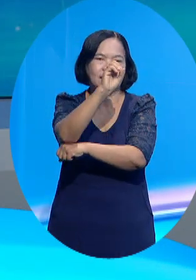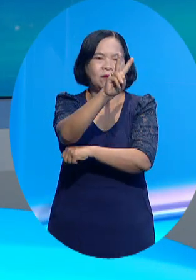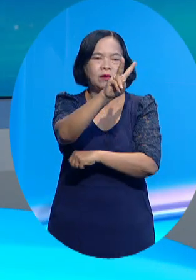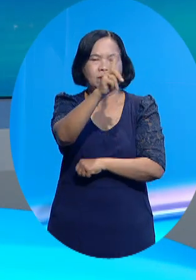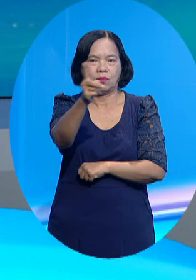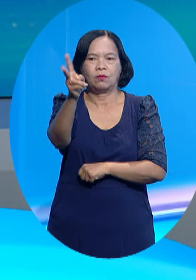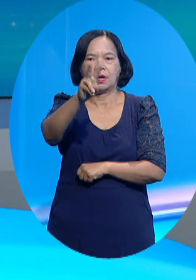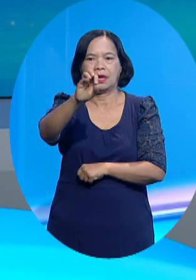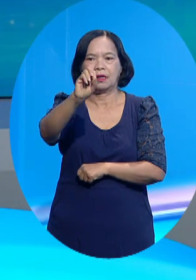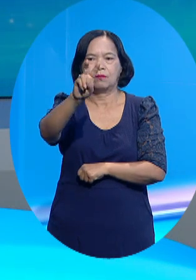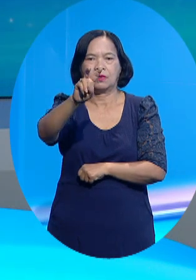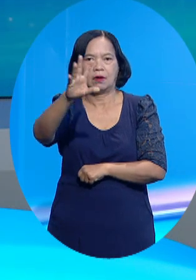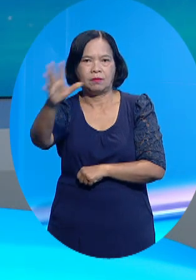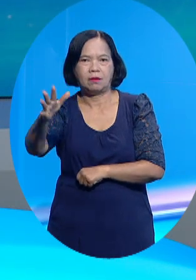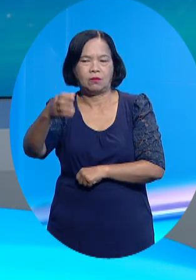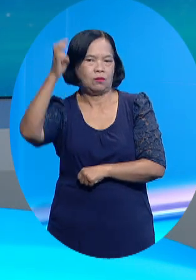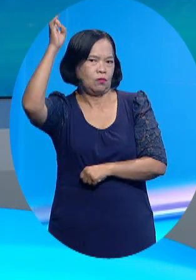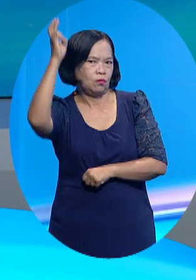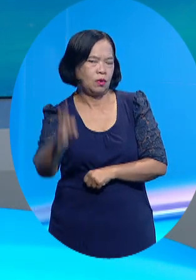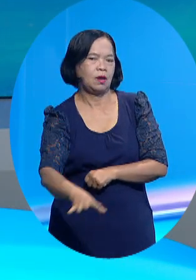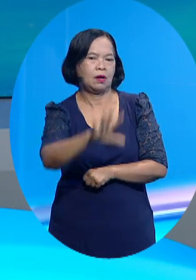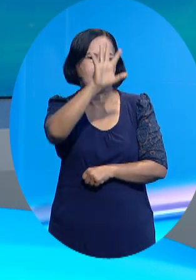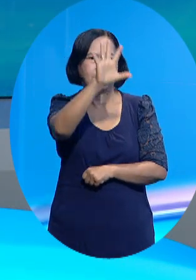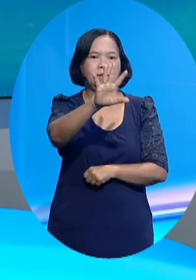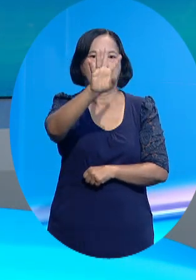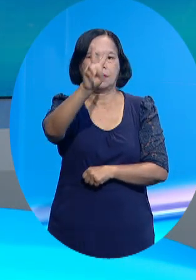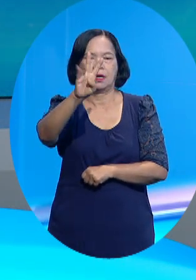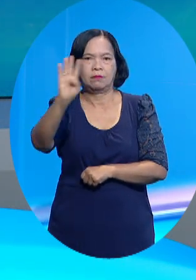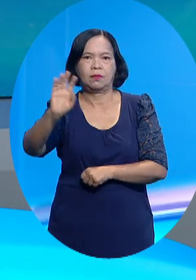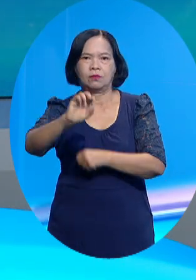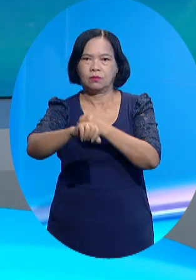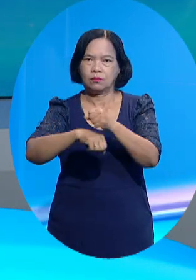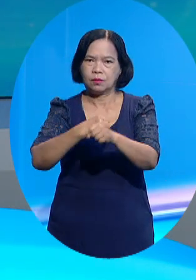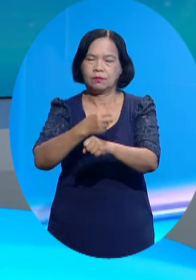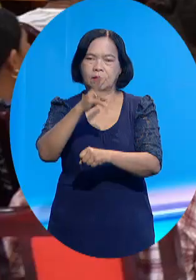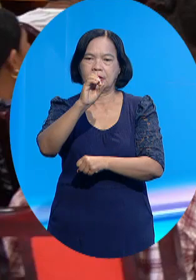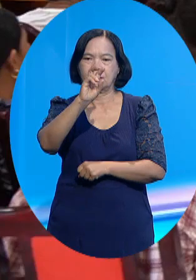định số 524 của Thủ tướng Chính phủ phê duyệt ngày 1 tháng 4 năm 2021